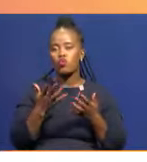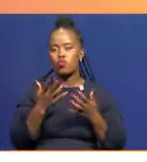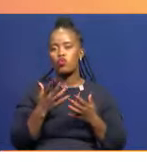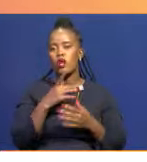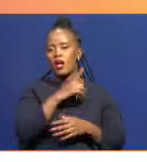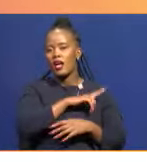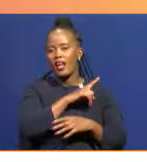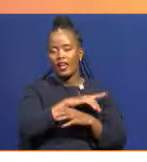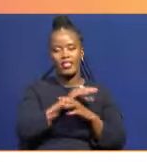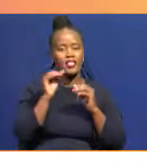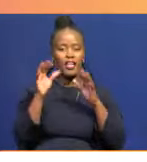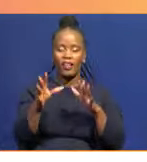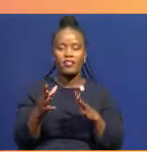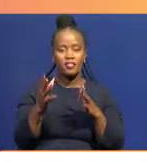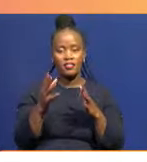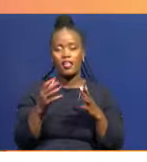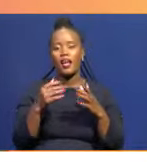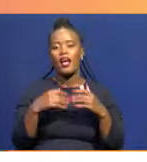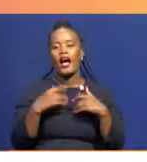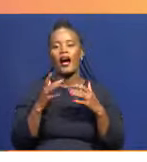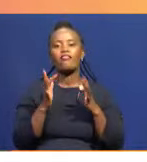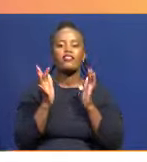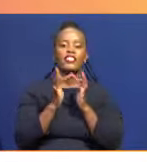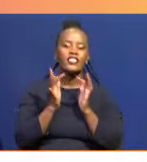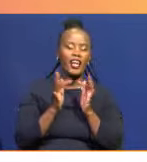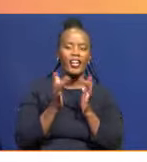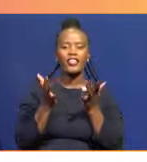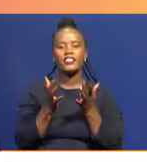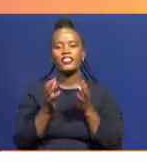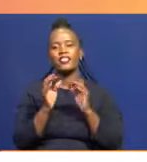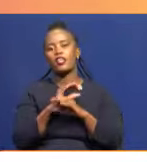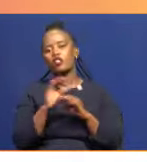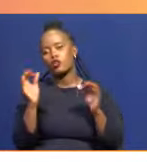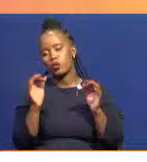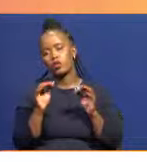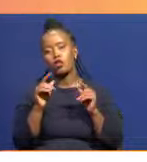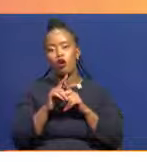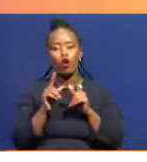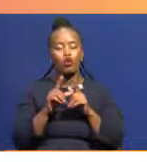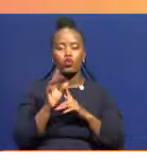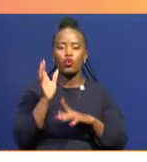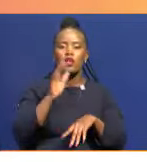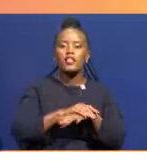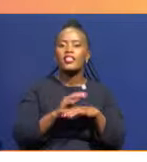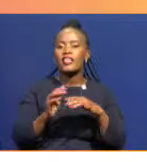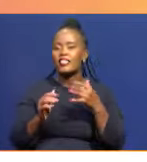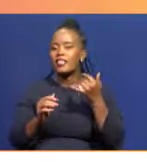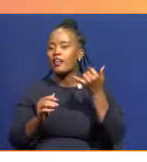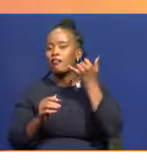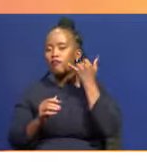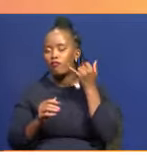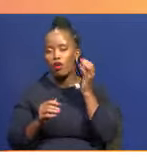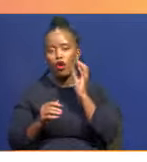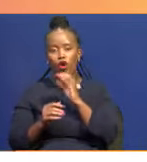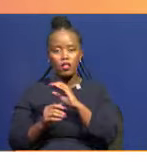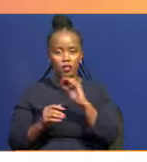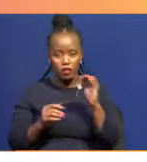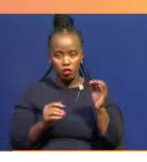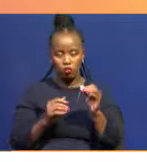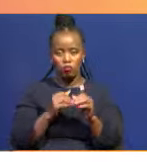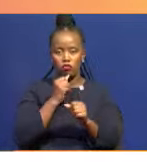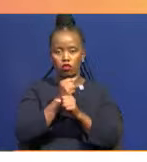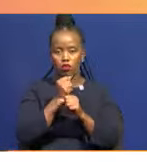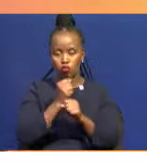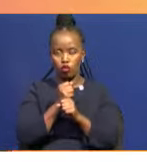ya kupata maybe internet, kupata gadget zenye zinaweza wawezesha kuweza kufanya hizo